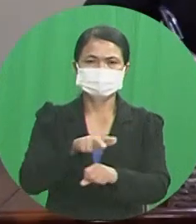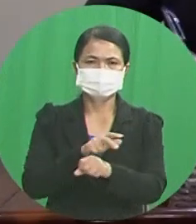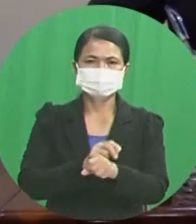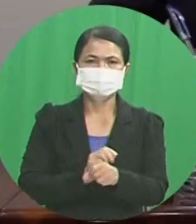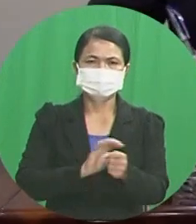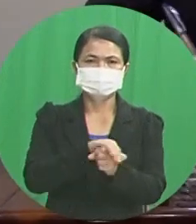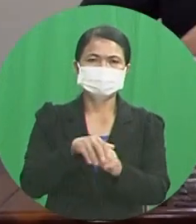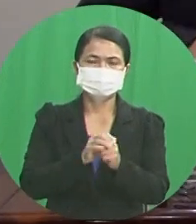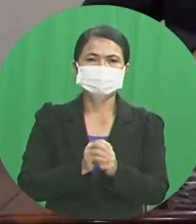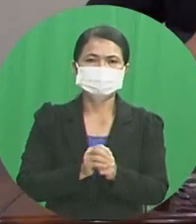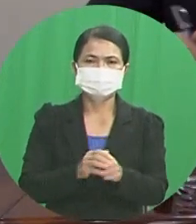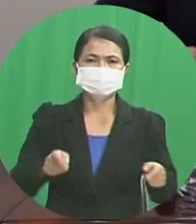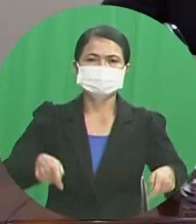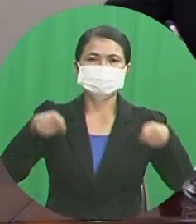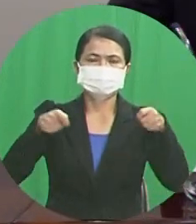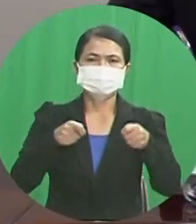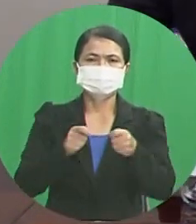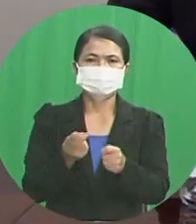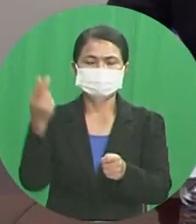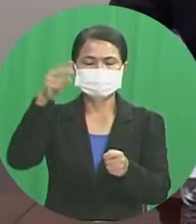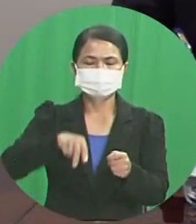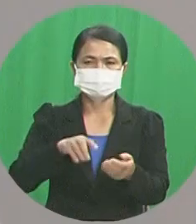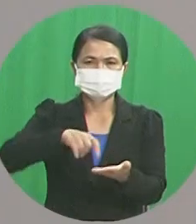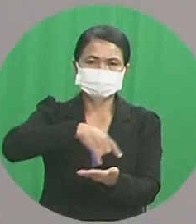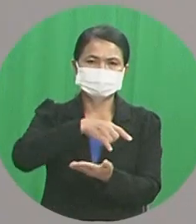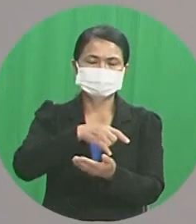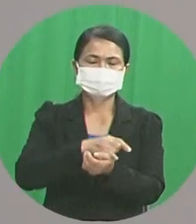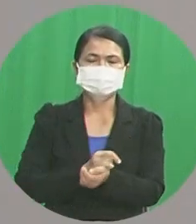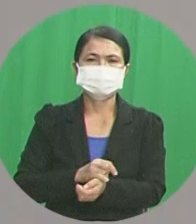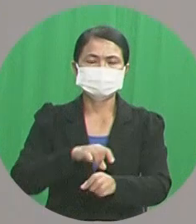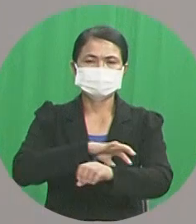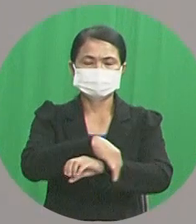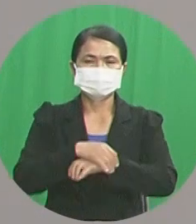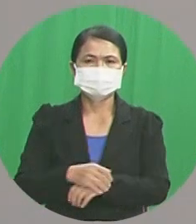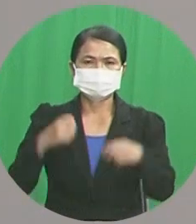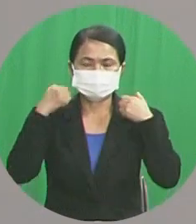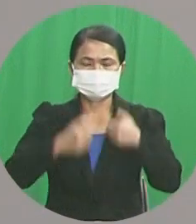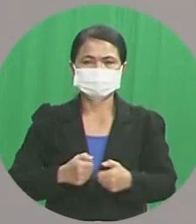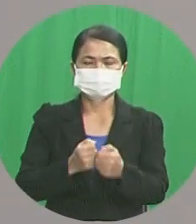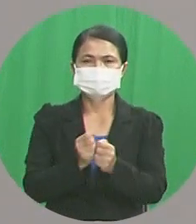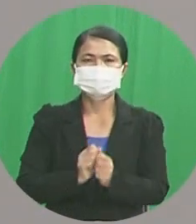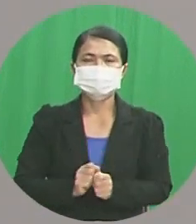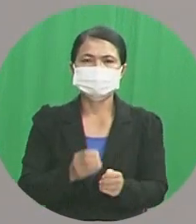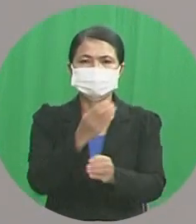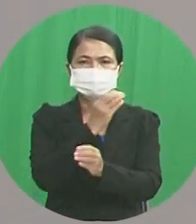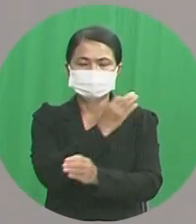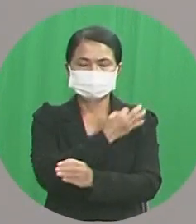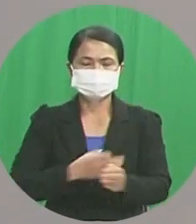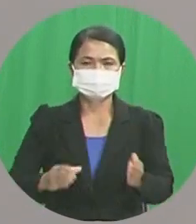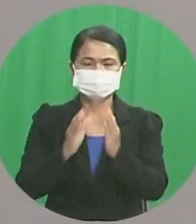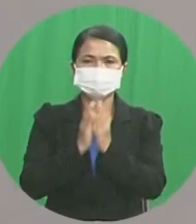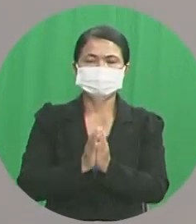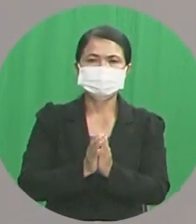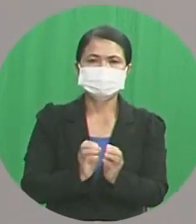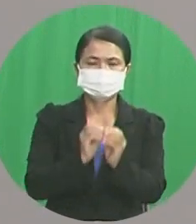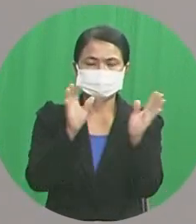ពង់ធំកំពង់ឆ្នាំងកំពង់ស្ពឺមណ្ឌលគិរីរតនគិរីព្រះវិហារនៅខេត្តស្ទឹងត្រែងដែលផ្ដោតការវិនិយោគ